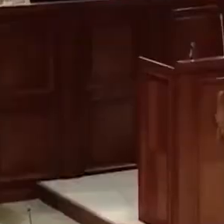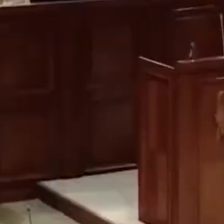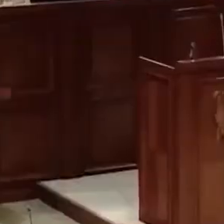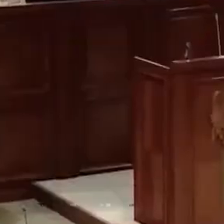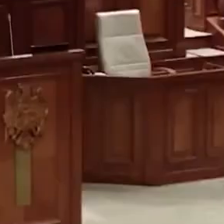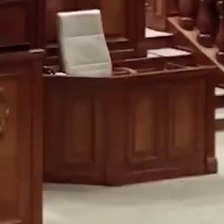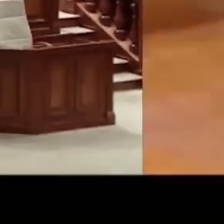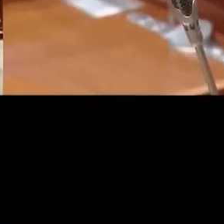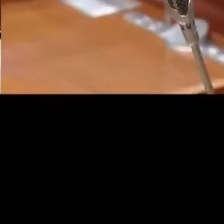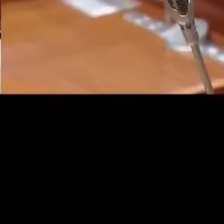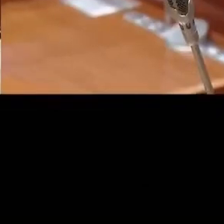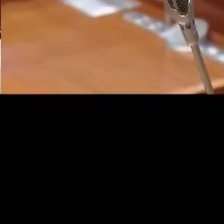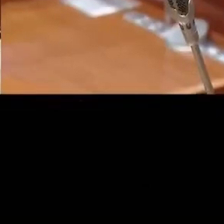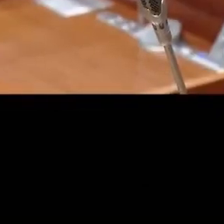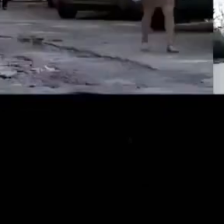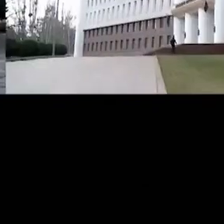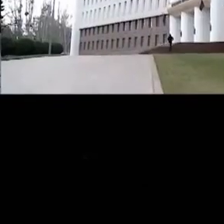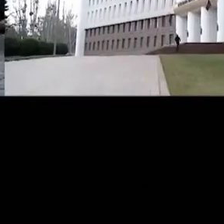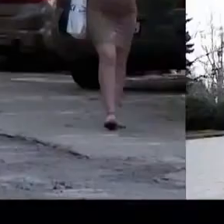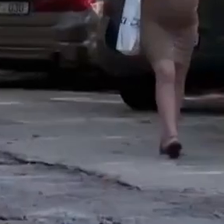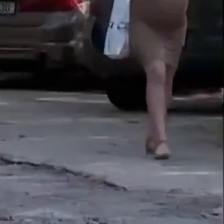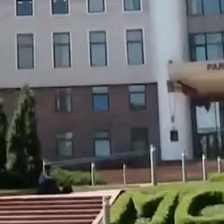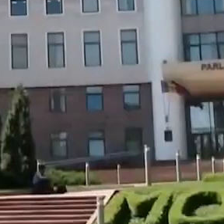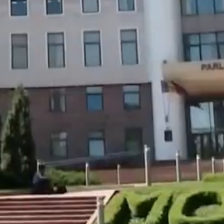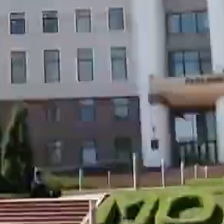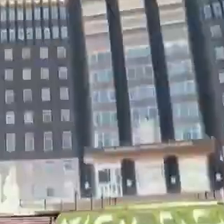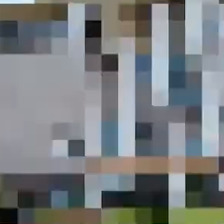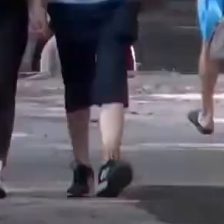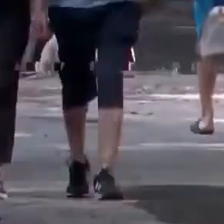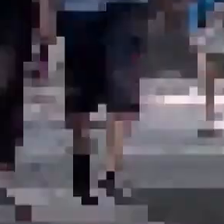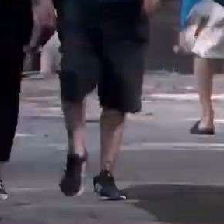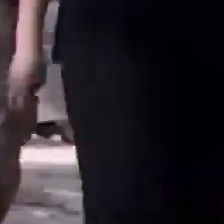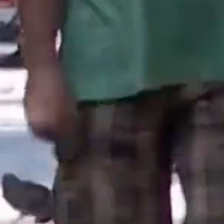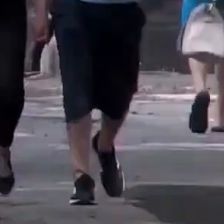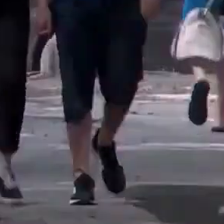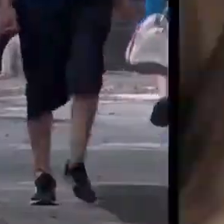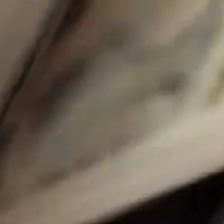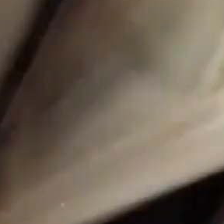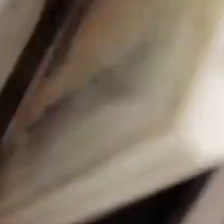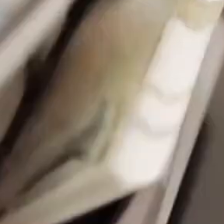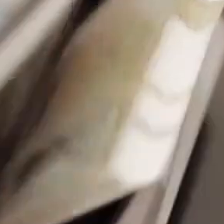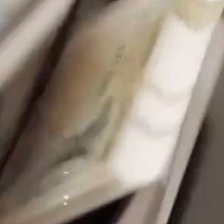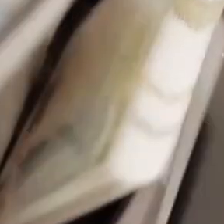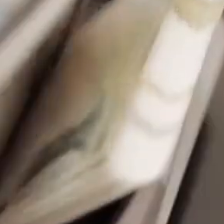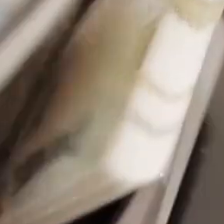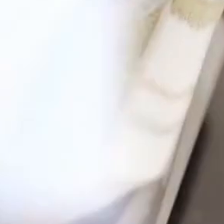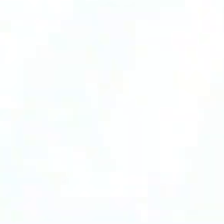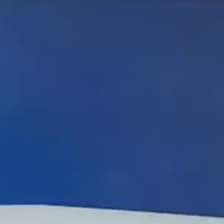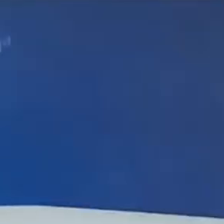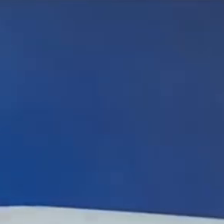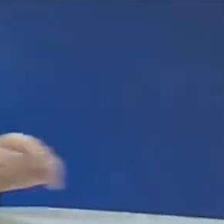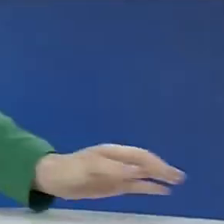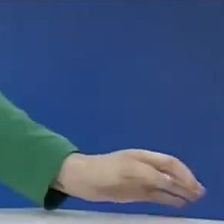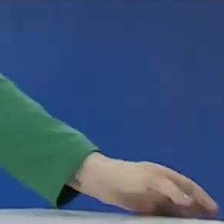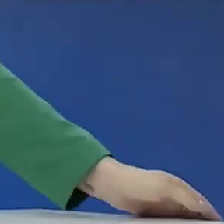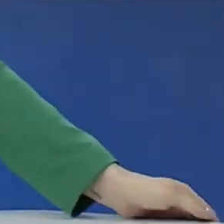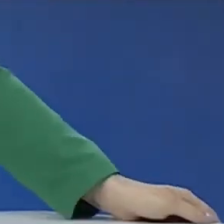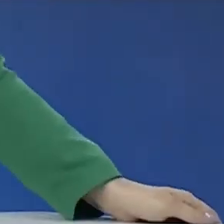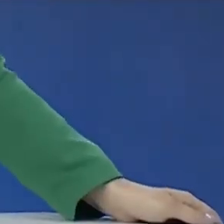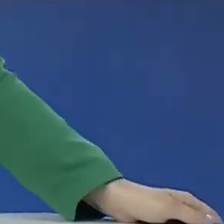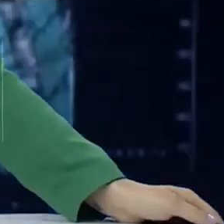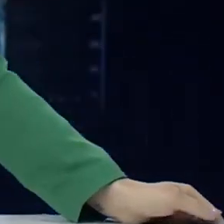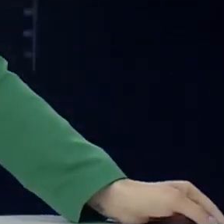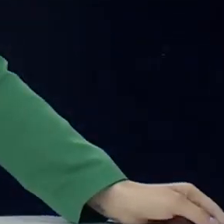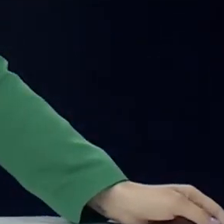II Cine sunt bănuț nerushimy ar trebui să meargă mentă fișier pe voi și cadru a tata dacă ca